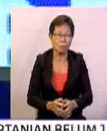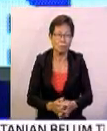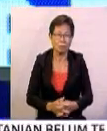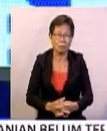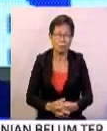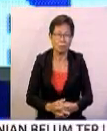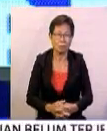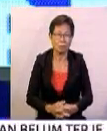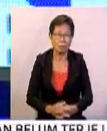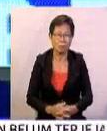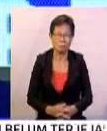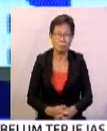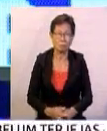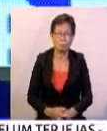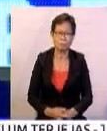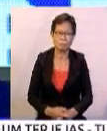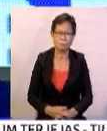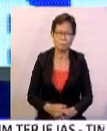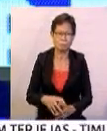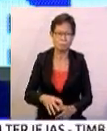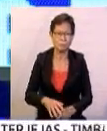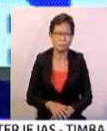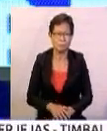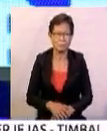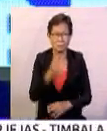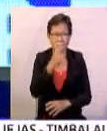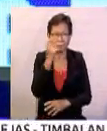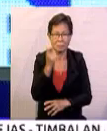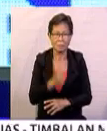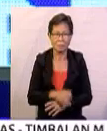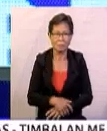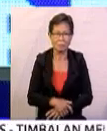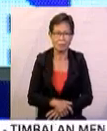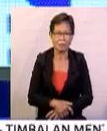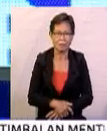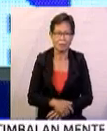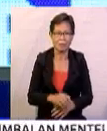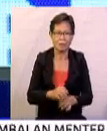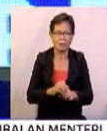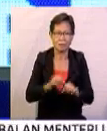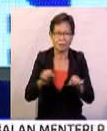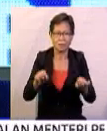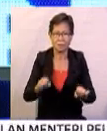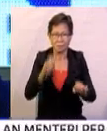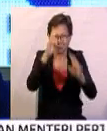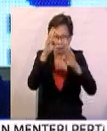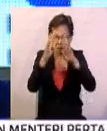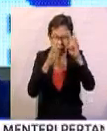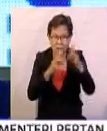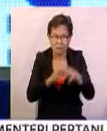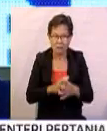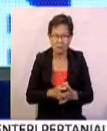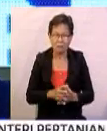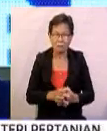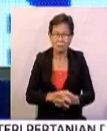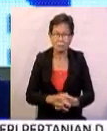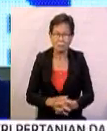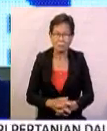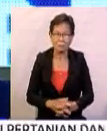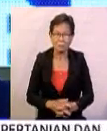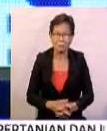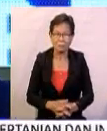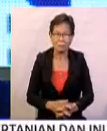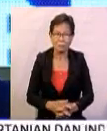yang mewah, itu tidak betul. Kerana selagi kita proaktif dalam memastikan green space atau open space itu